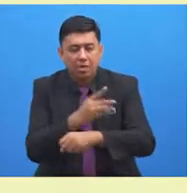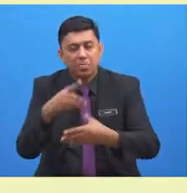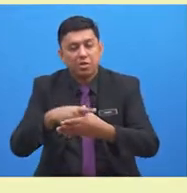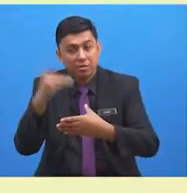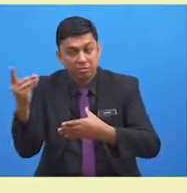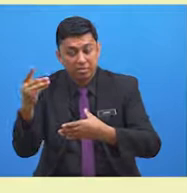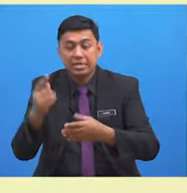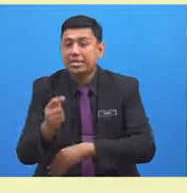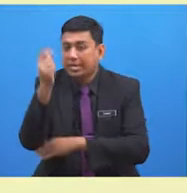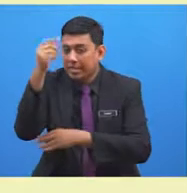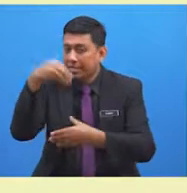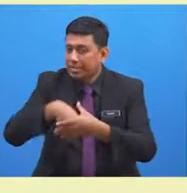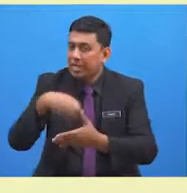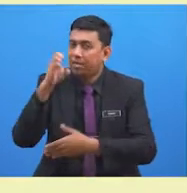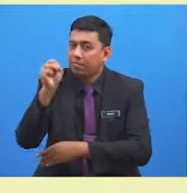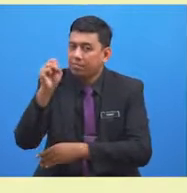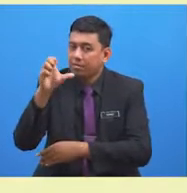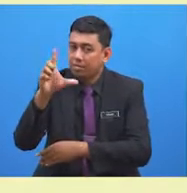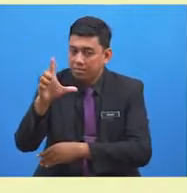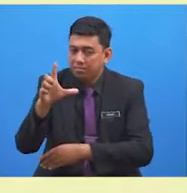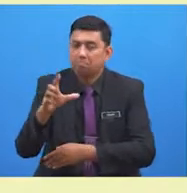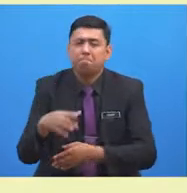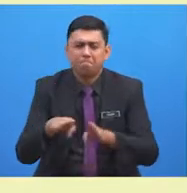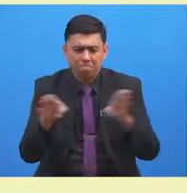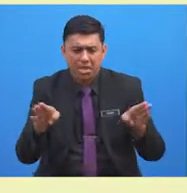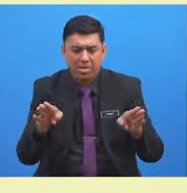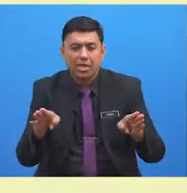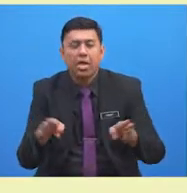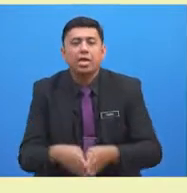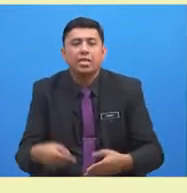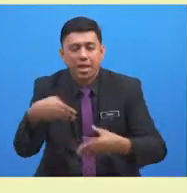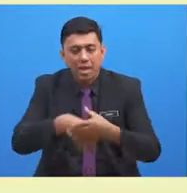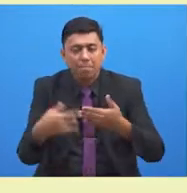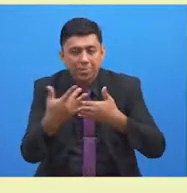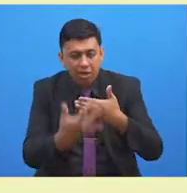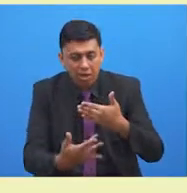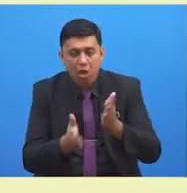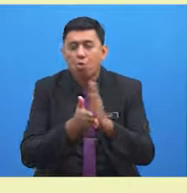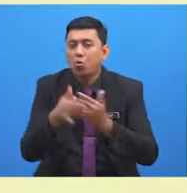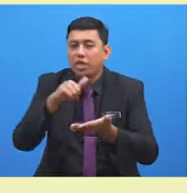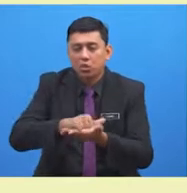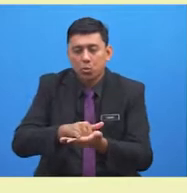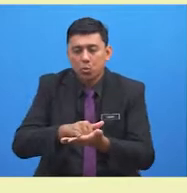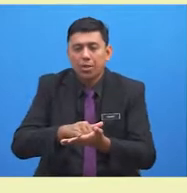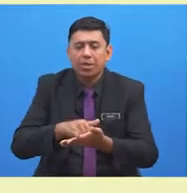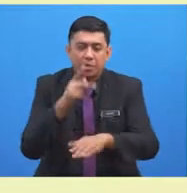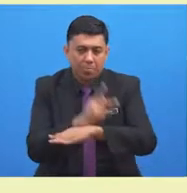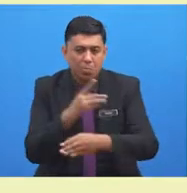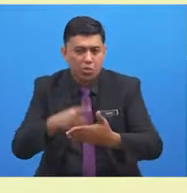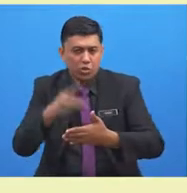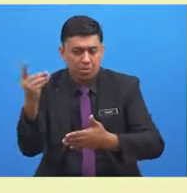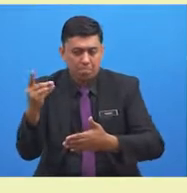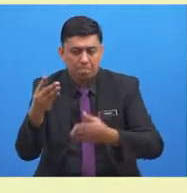dioksida tinggi di dalam sel berbanding di dalam darah. Oleh itu, karbon dioksida akan meresap ke